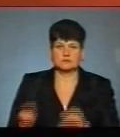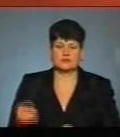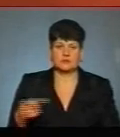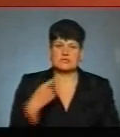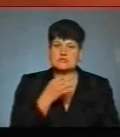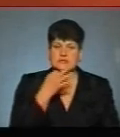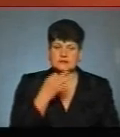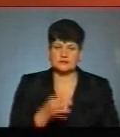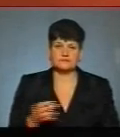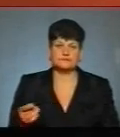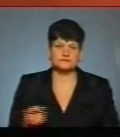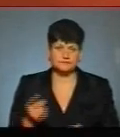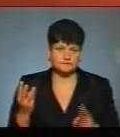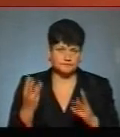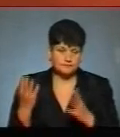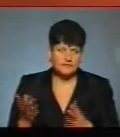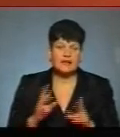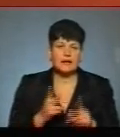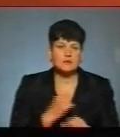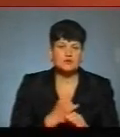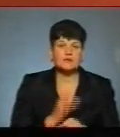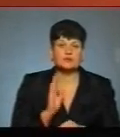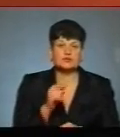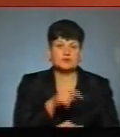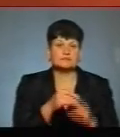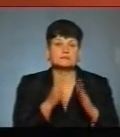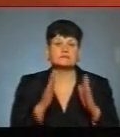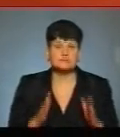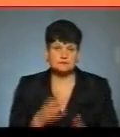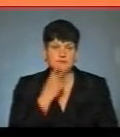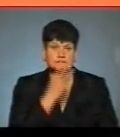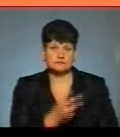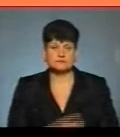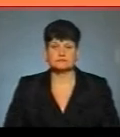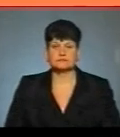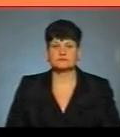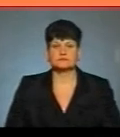пожежно-рятувальної служби Ірина Крупа. Як працюватимуть такі пункти, дивимося у сюжеті.